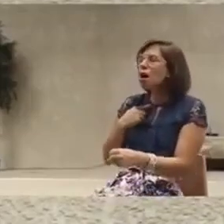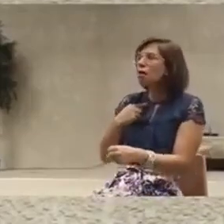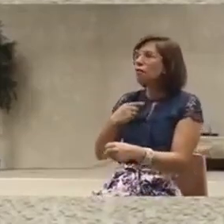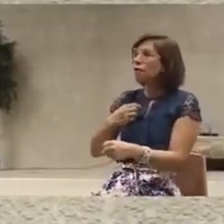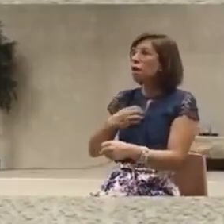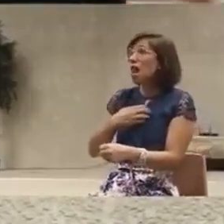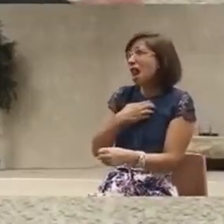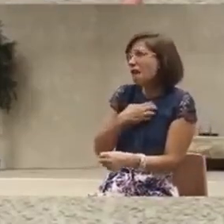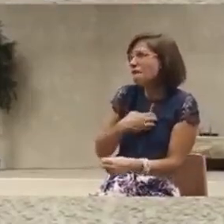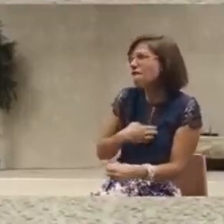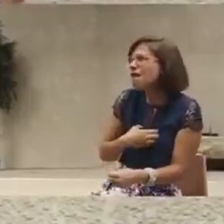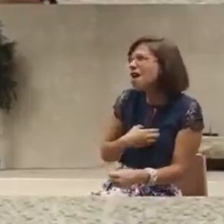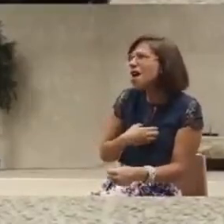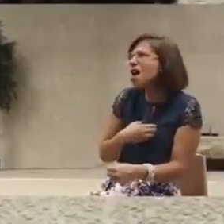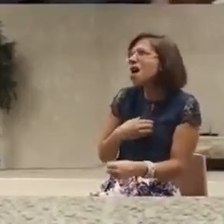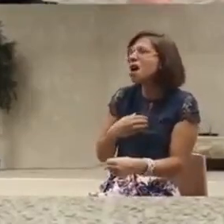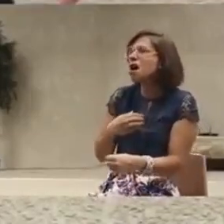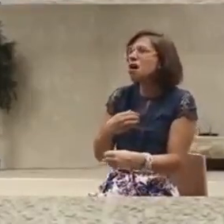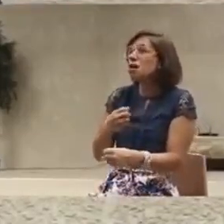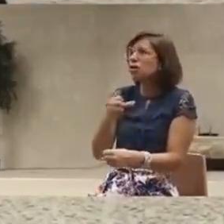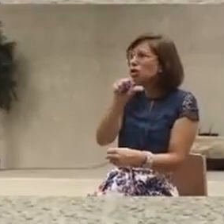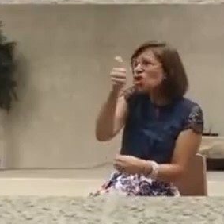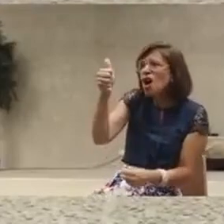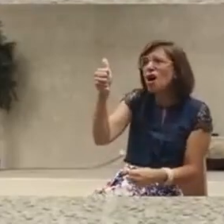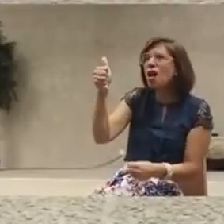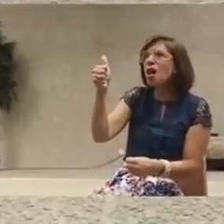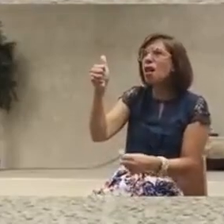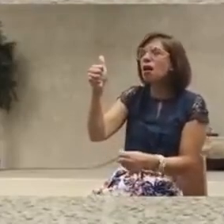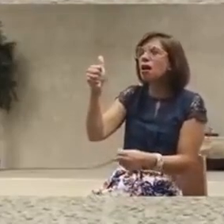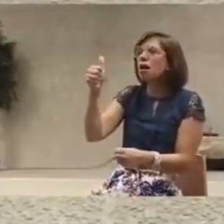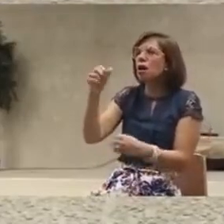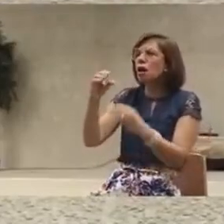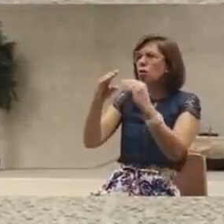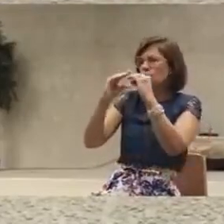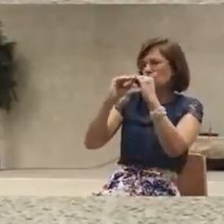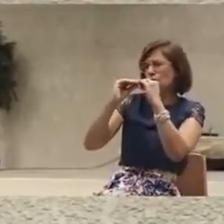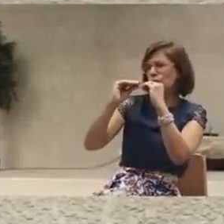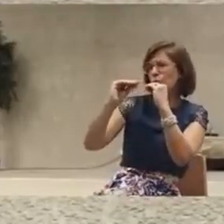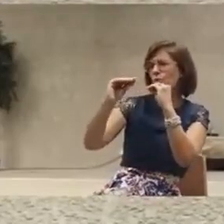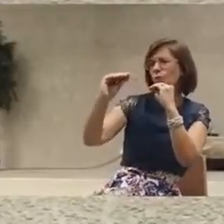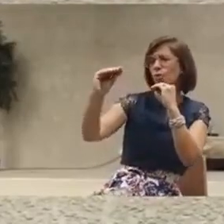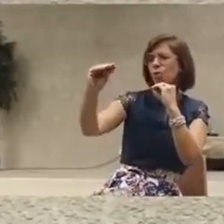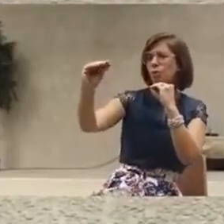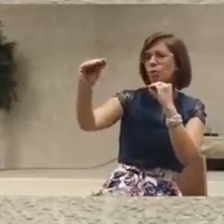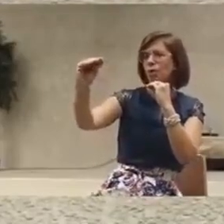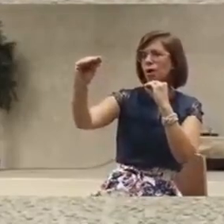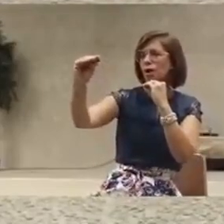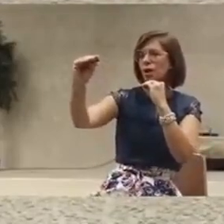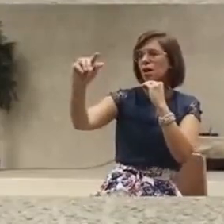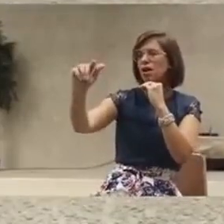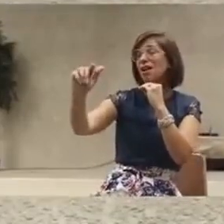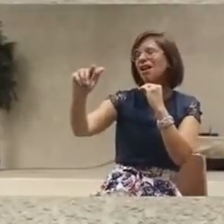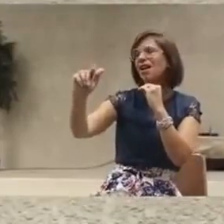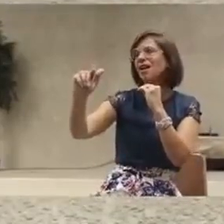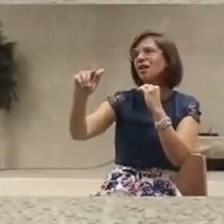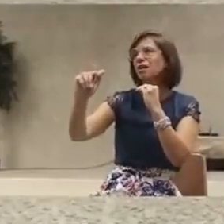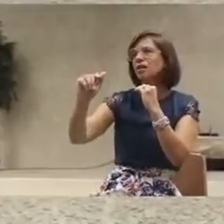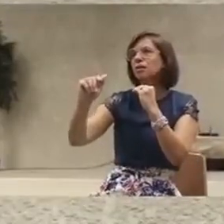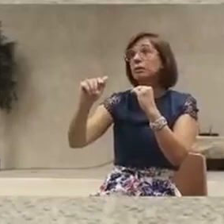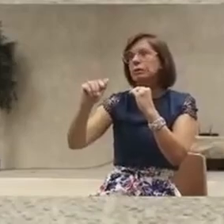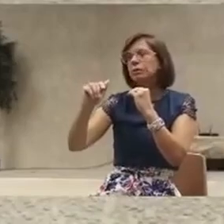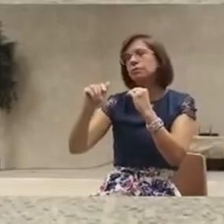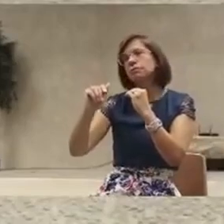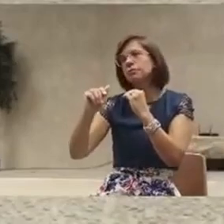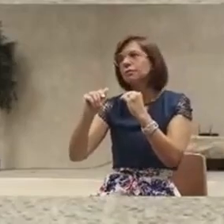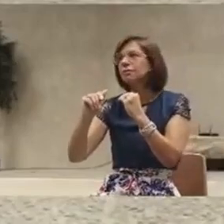la monotonie, la solitude. Le désert n'est pas un endroit en réalité